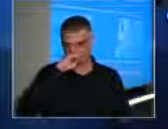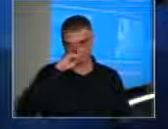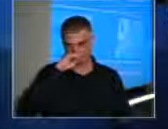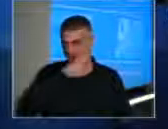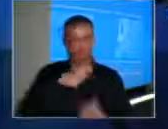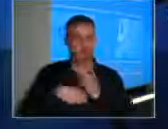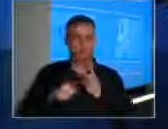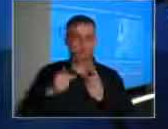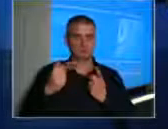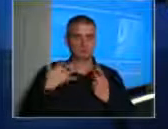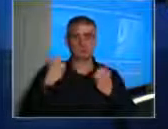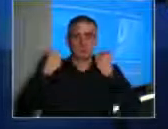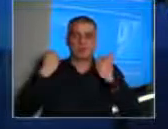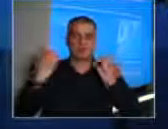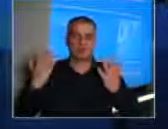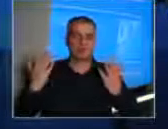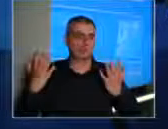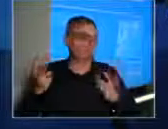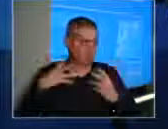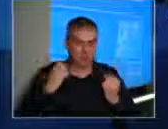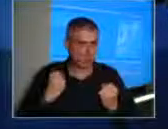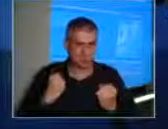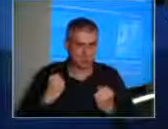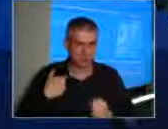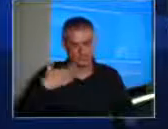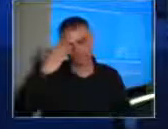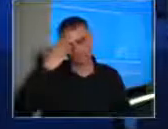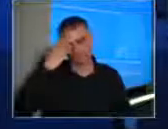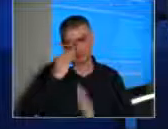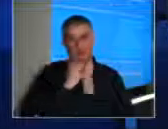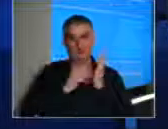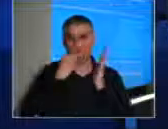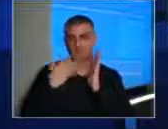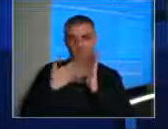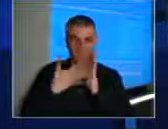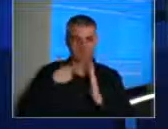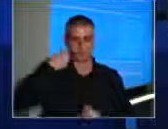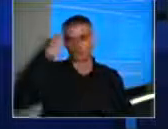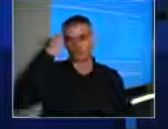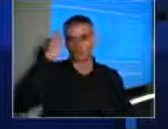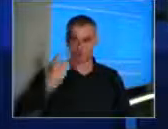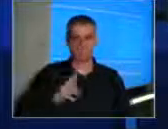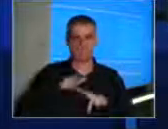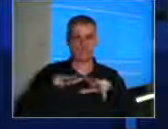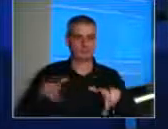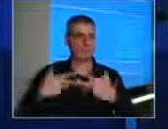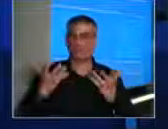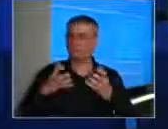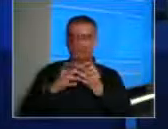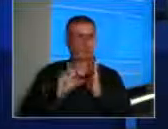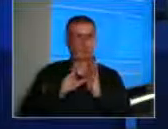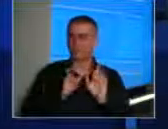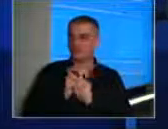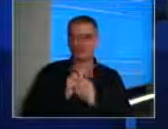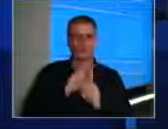קונים את הגוואלד הזה. למה? אבל זה יותר חזק הזה, זה כאילו... לא יודע אם זה יותר חזק, אנחנו מכירים את הנתונים של הסקרים, אנחנו יודעים את המציאות, אין גוש טכני